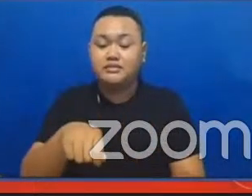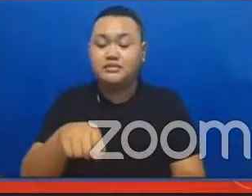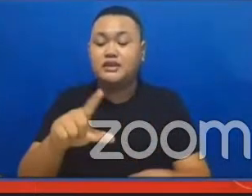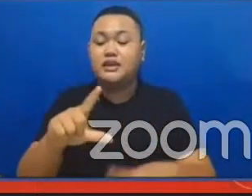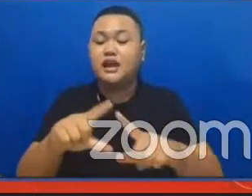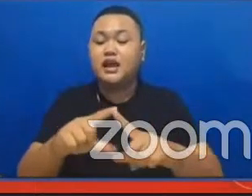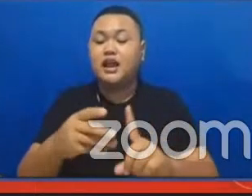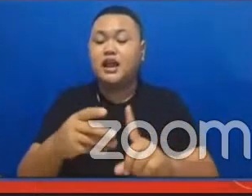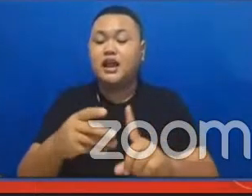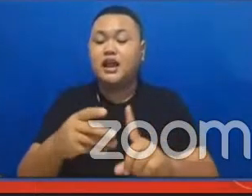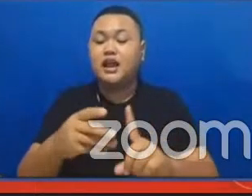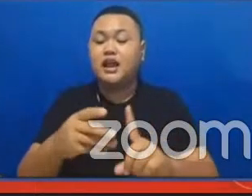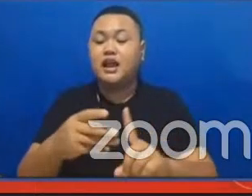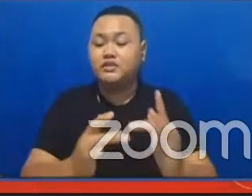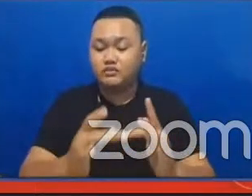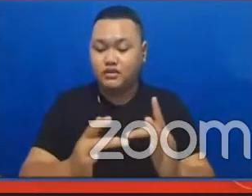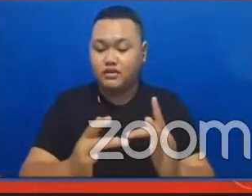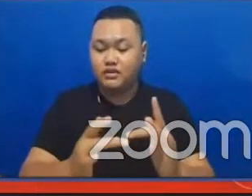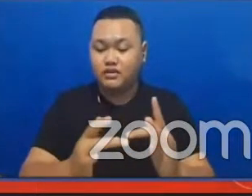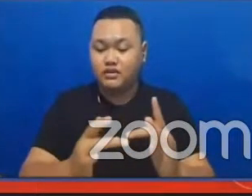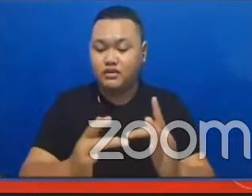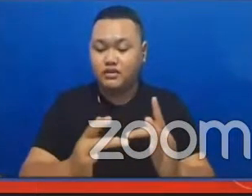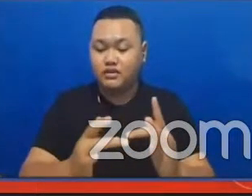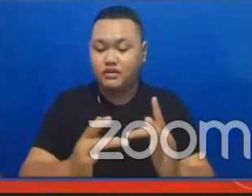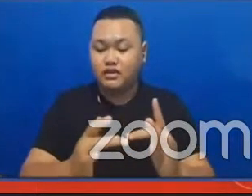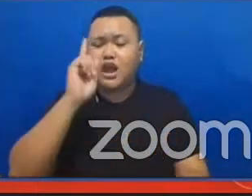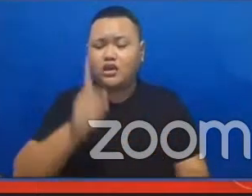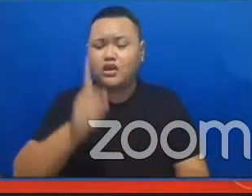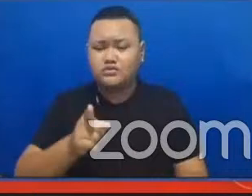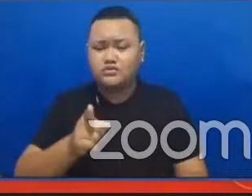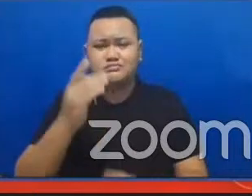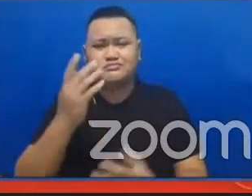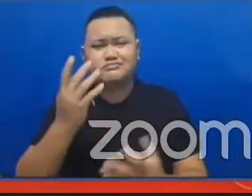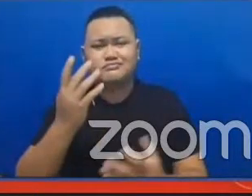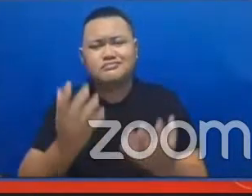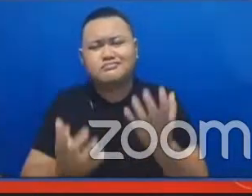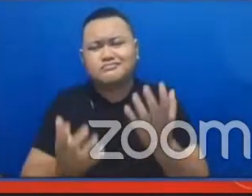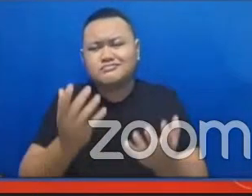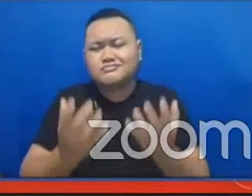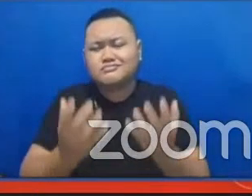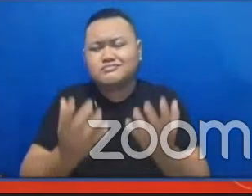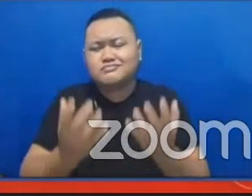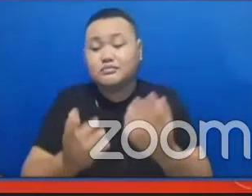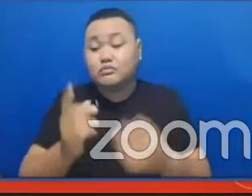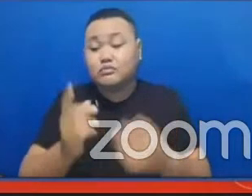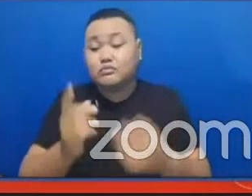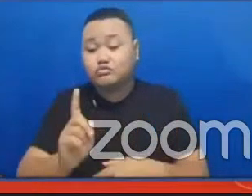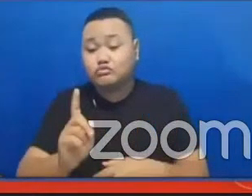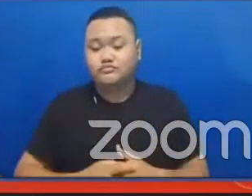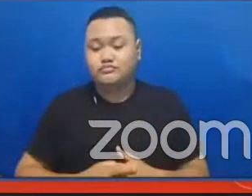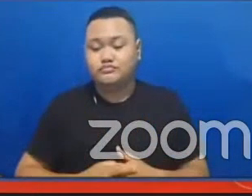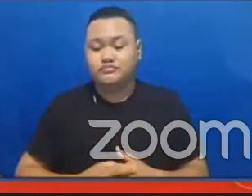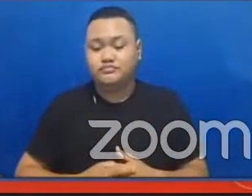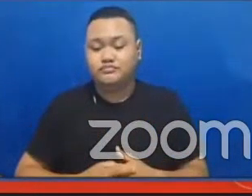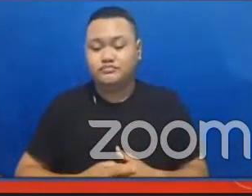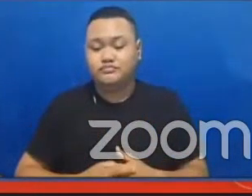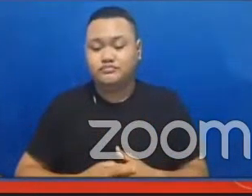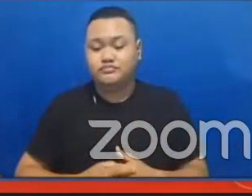tersebut, tentunya kita perlu mempertimbangkan, kemudian